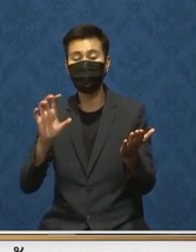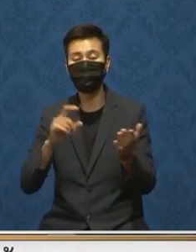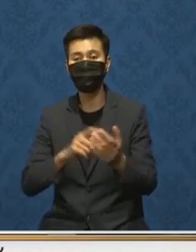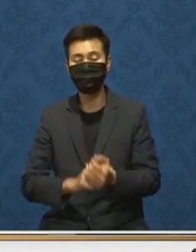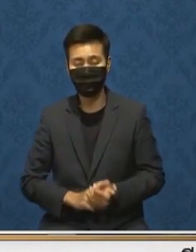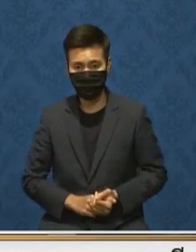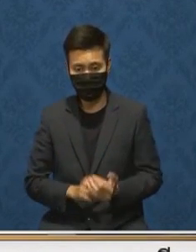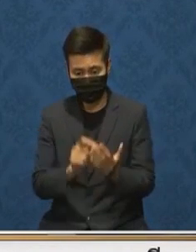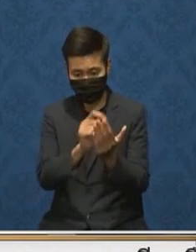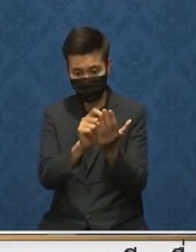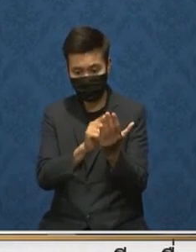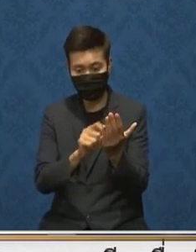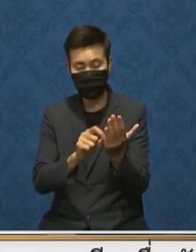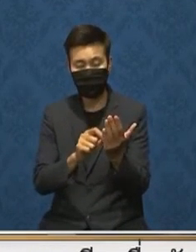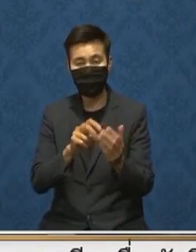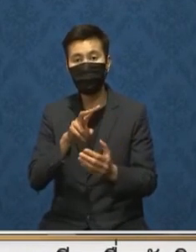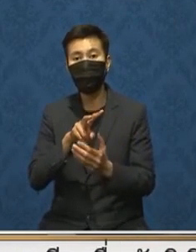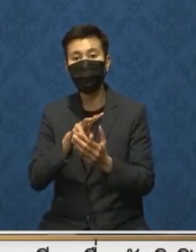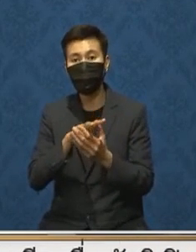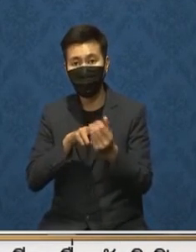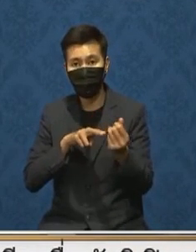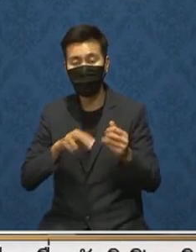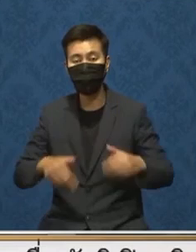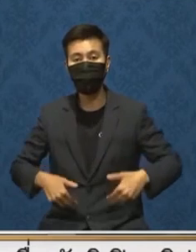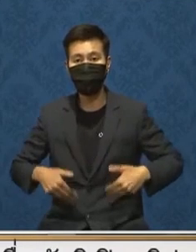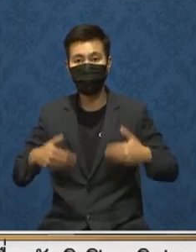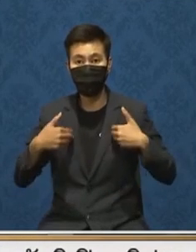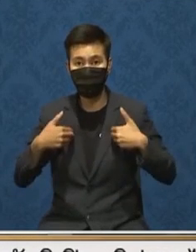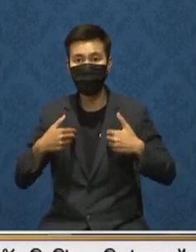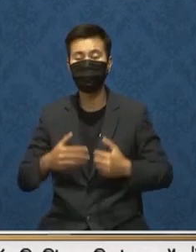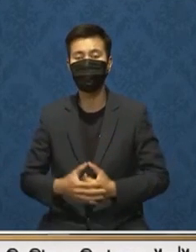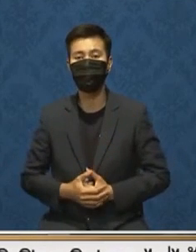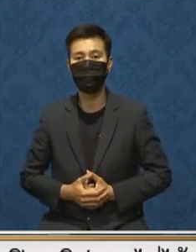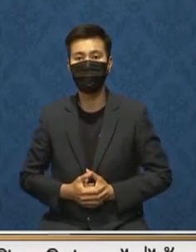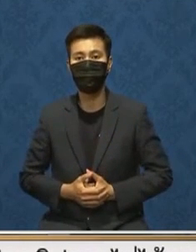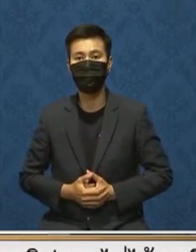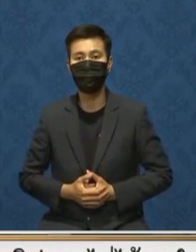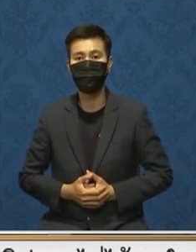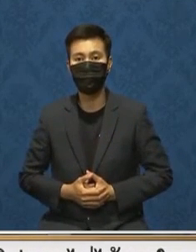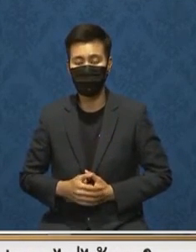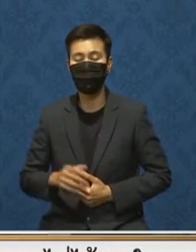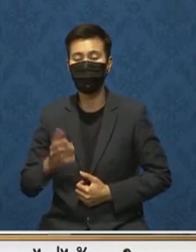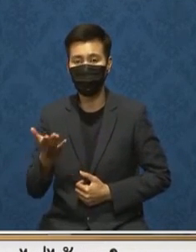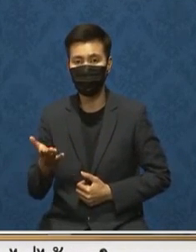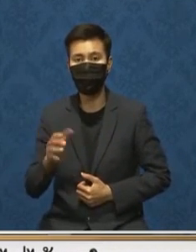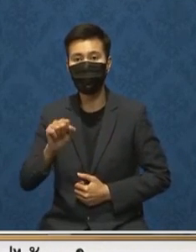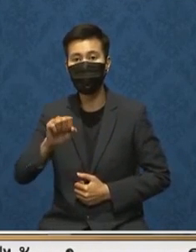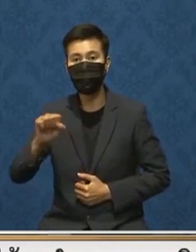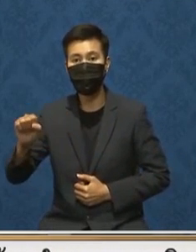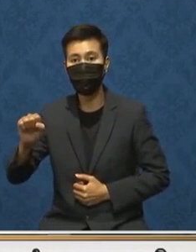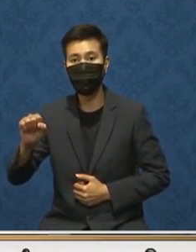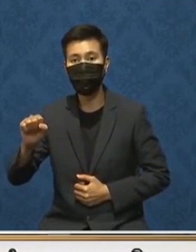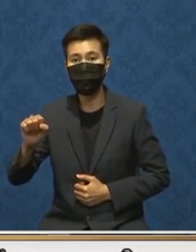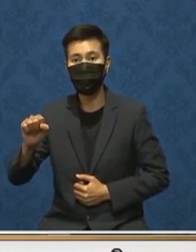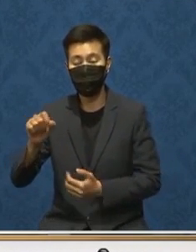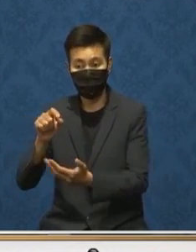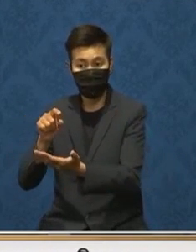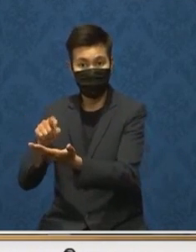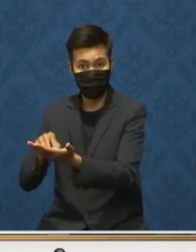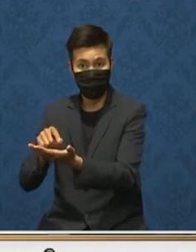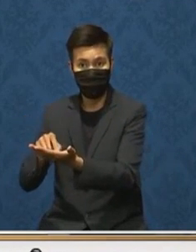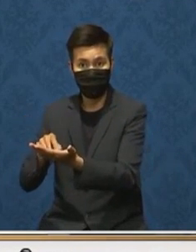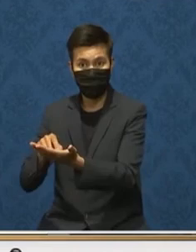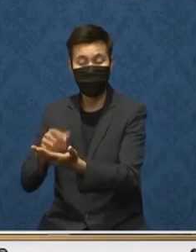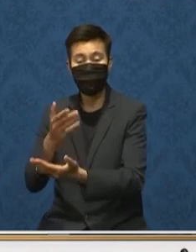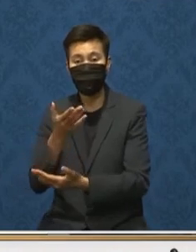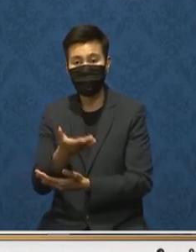างพรบคู่ชีวิตกับร่างของสมาชิกที่เสนอเข้ามาของท่านธัญ